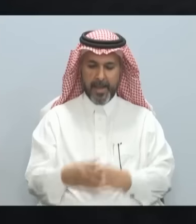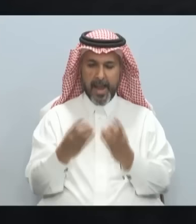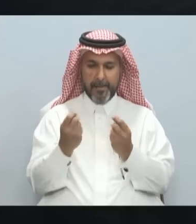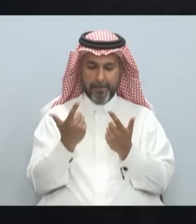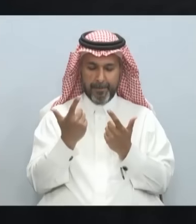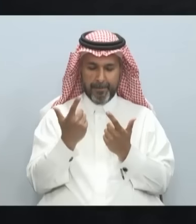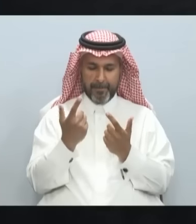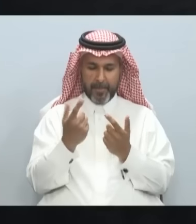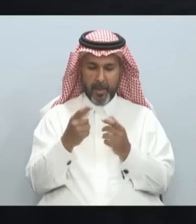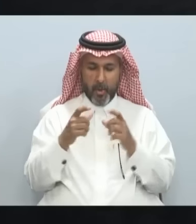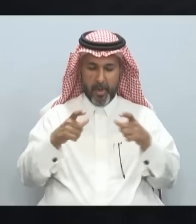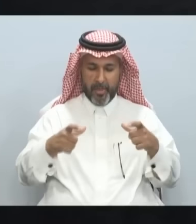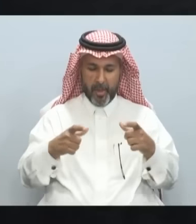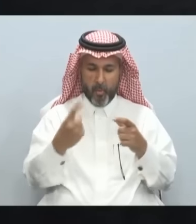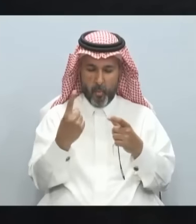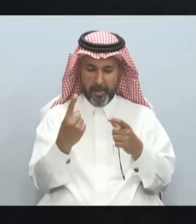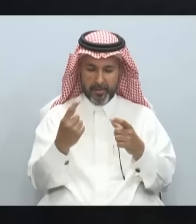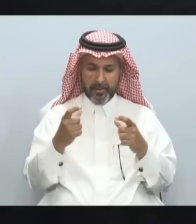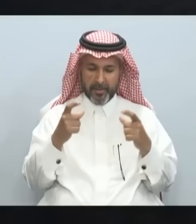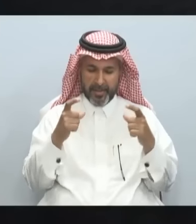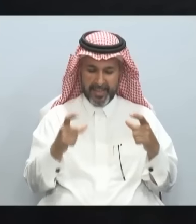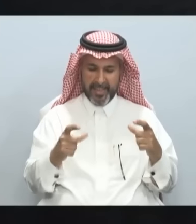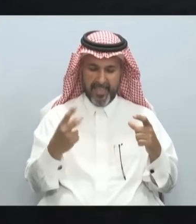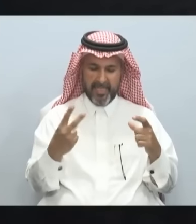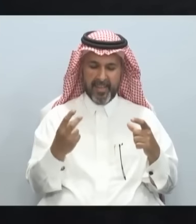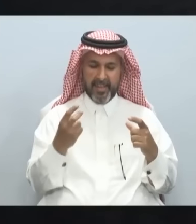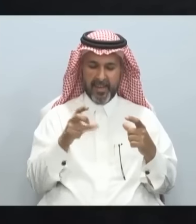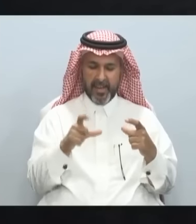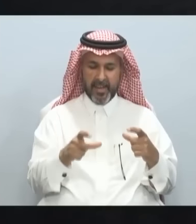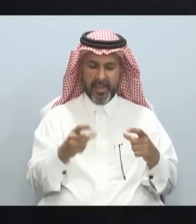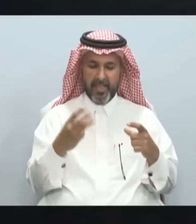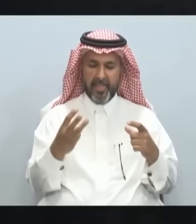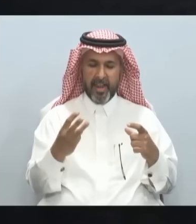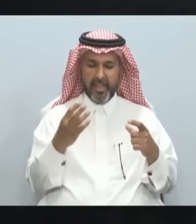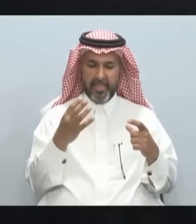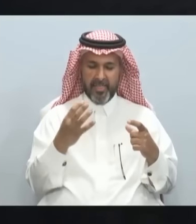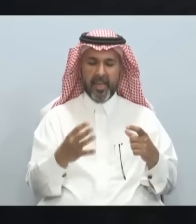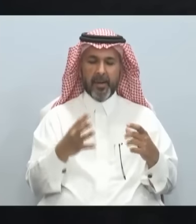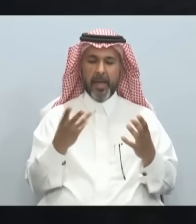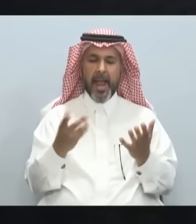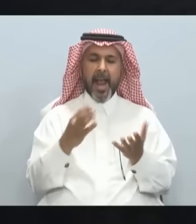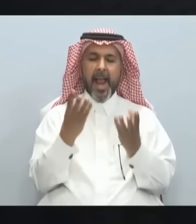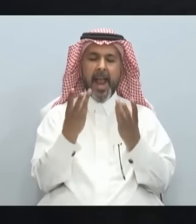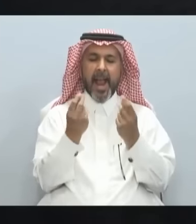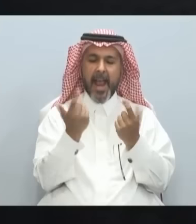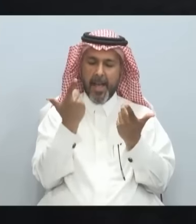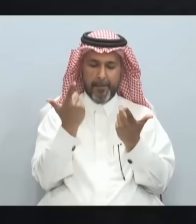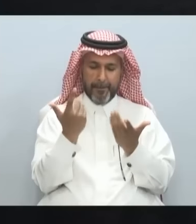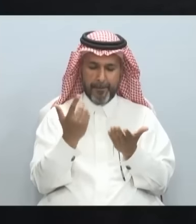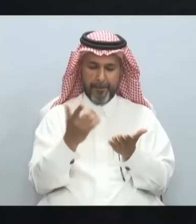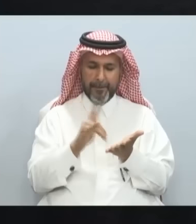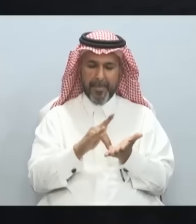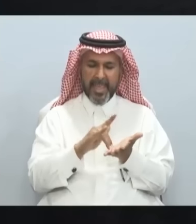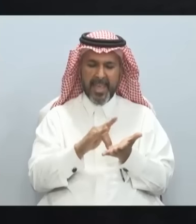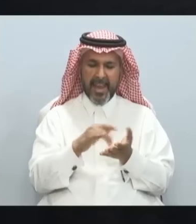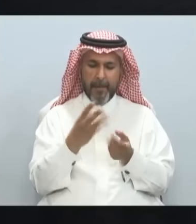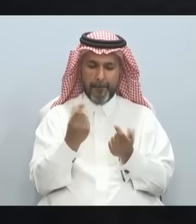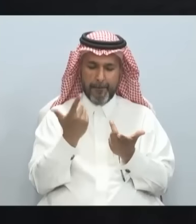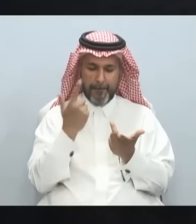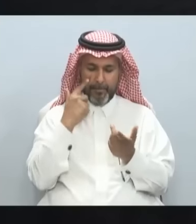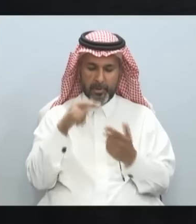هاي مبدعين وصلت الاجابه بارك الله فيكم اذا ماذا نريد هنا ابنائي بناتي مبدعين